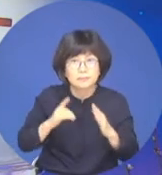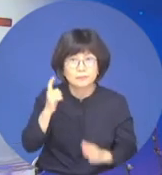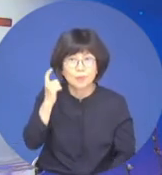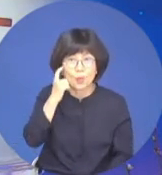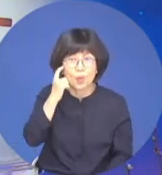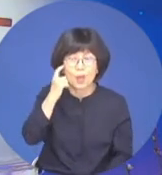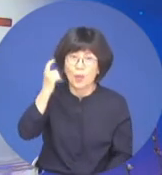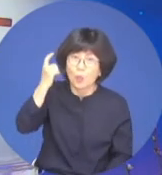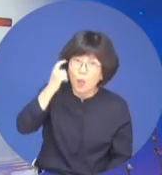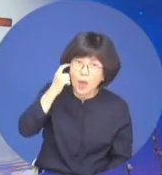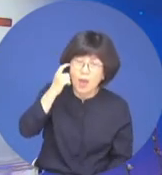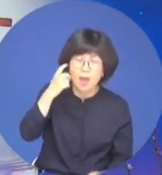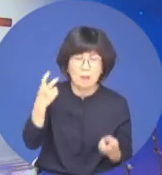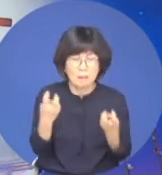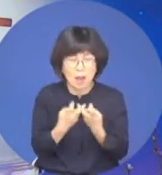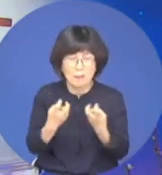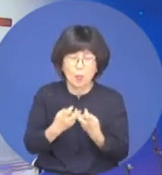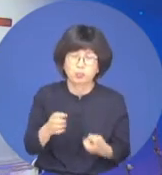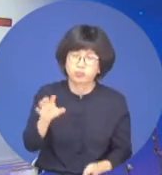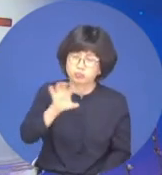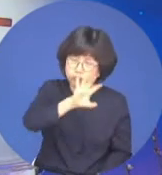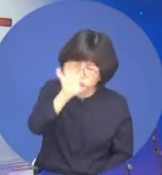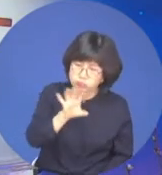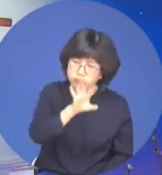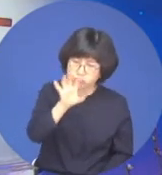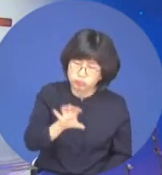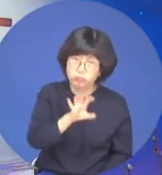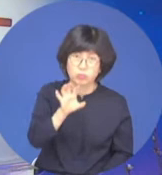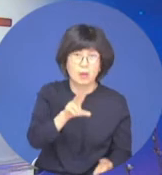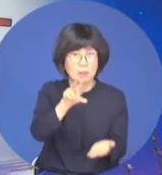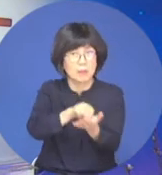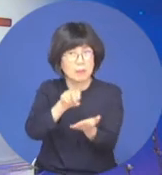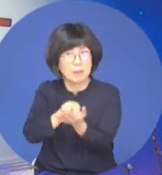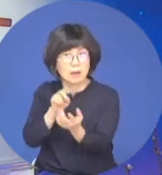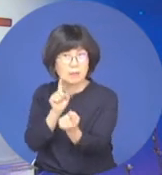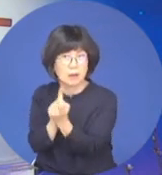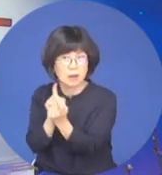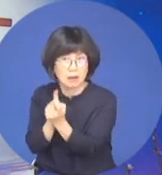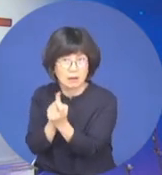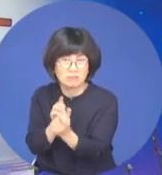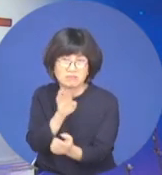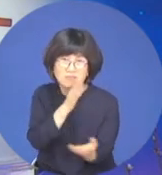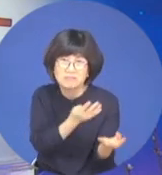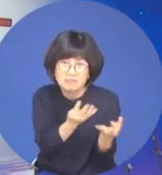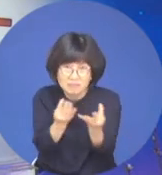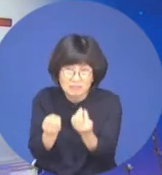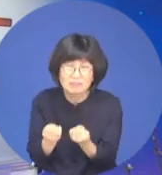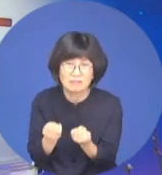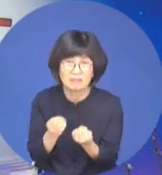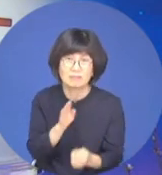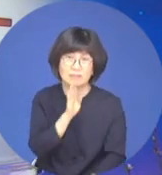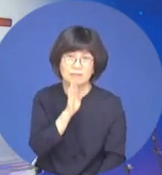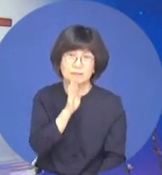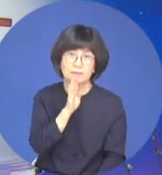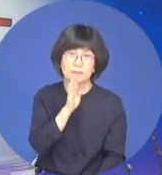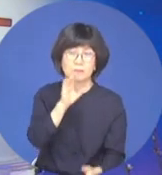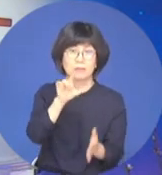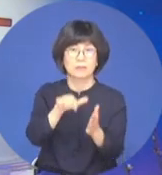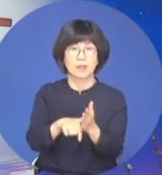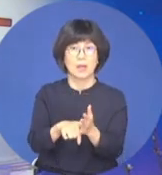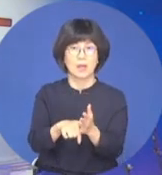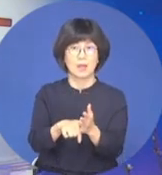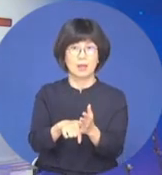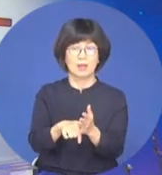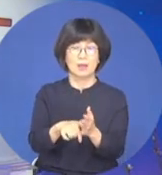하필이면 또 반복해서 이런 일이. 여러분, 이럴 때가 한두 번이 아니잖아요, 인생을 살면서. 여러분, 그럴 때조차도